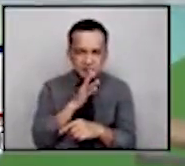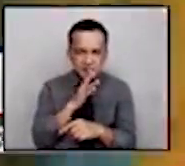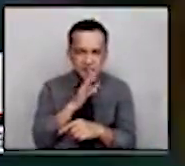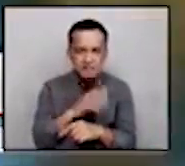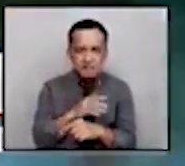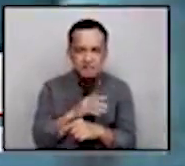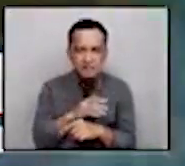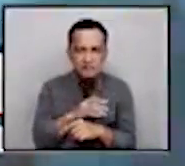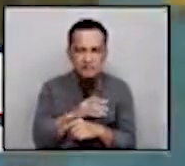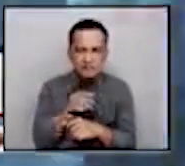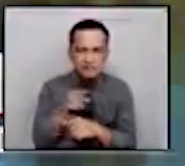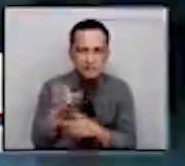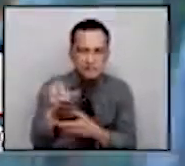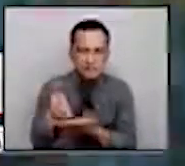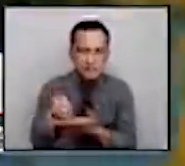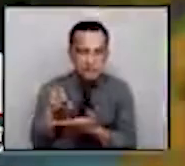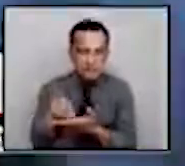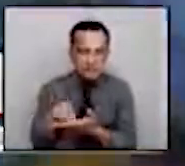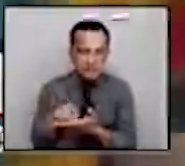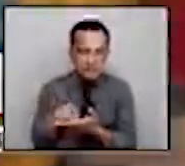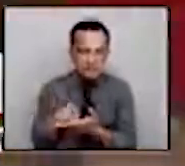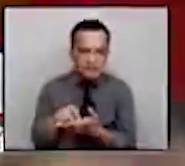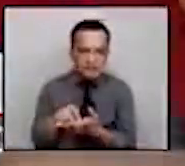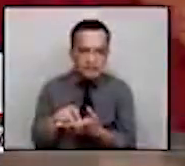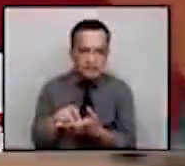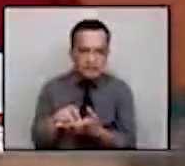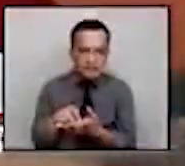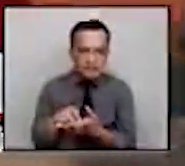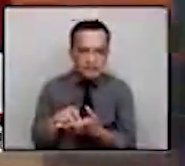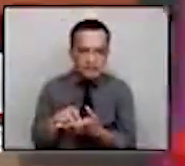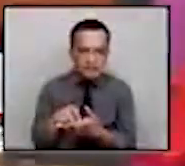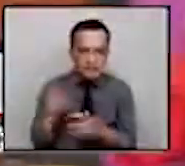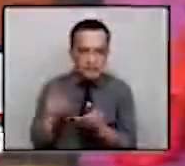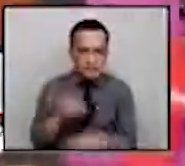lang sila. Mimic lang. Kumbaga, pili lang yung mga words. Tsaka nang gugulo.